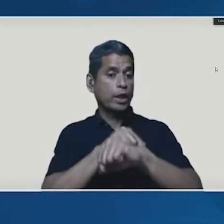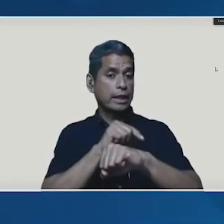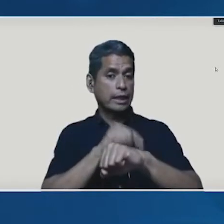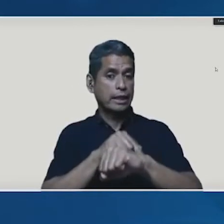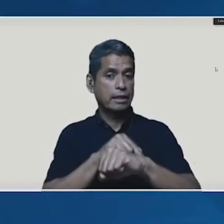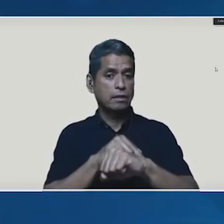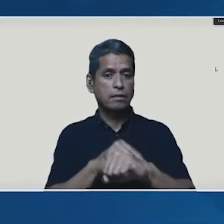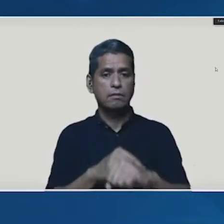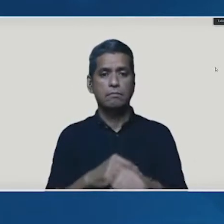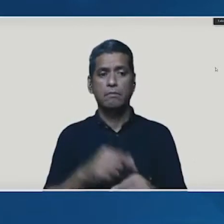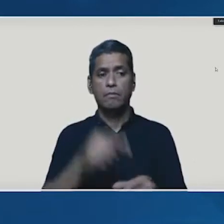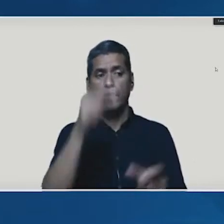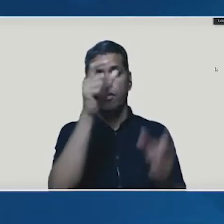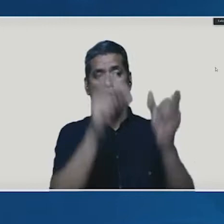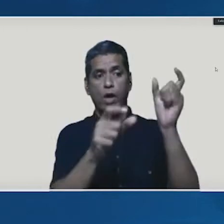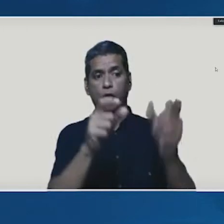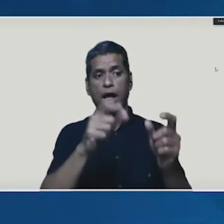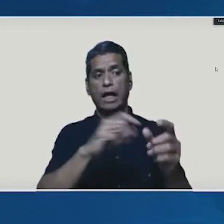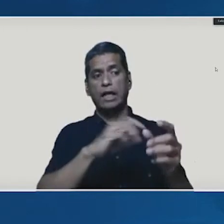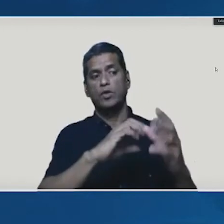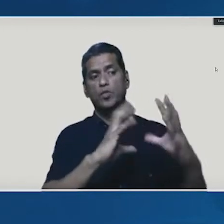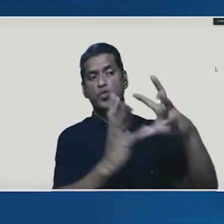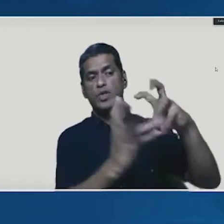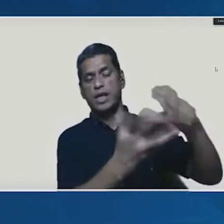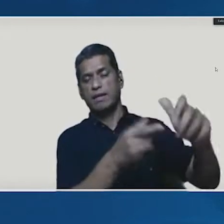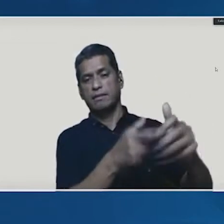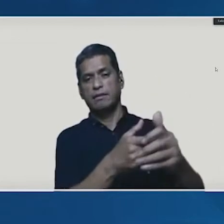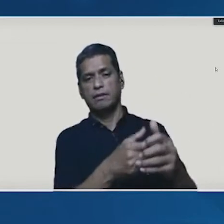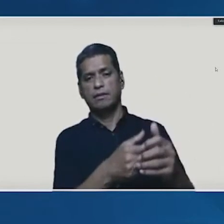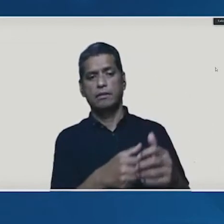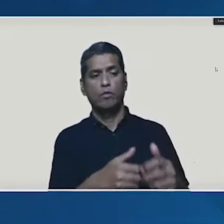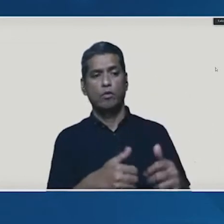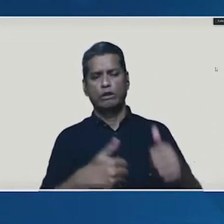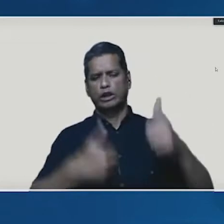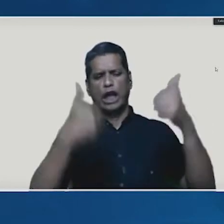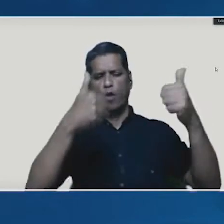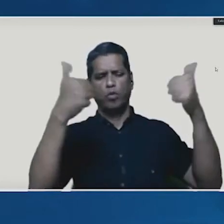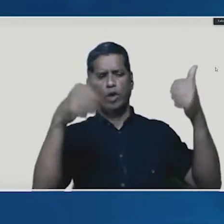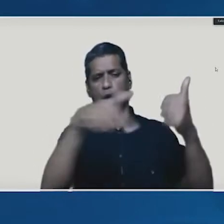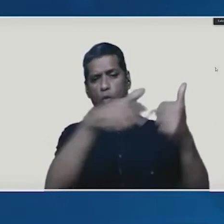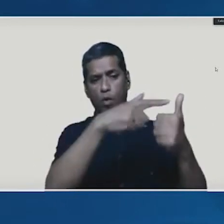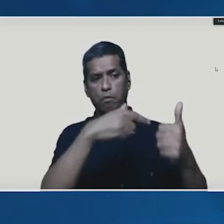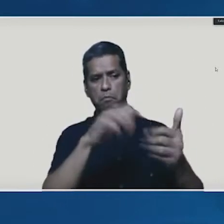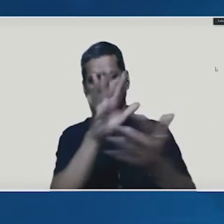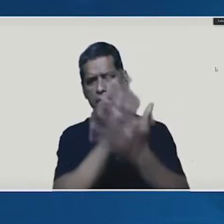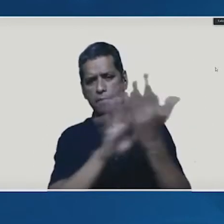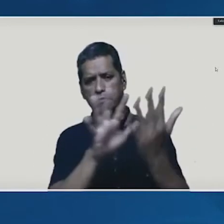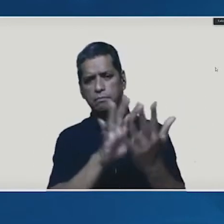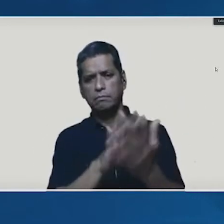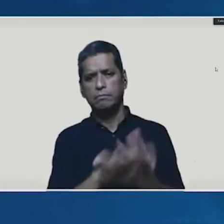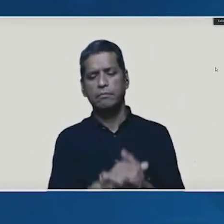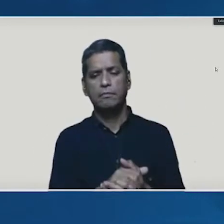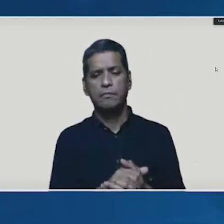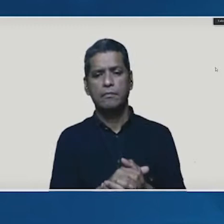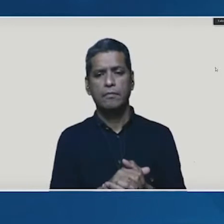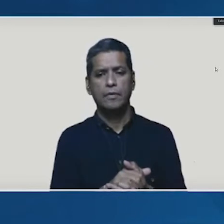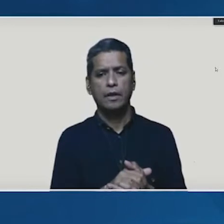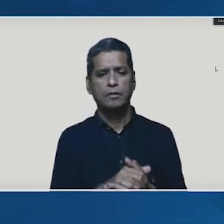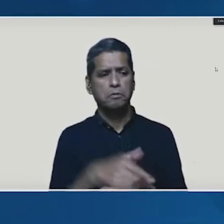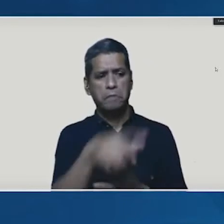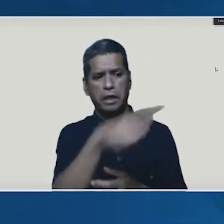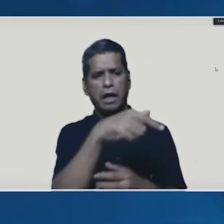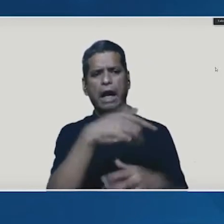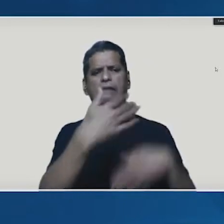ahli kebingungan jagoan-jagoan kacau frustrasi